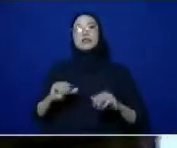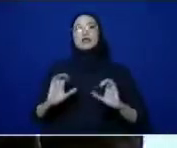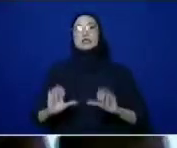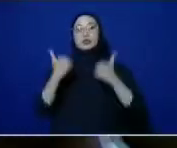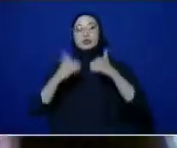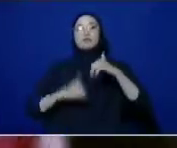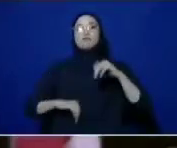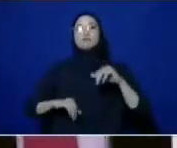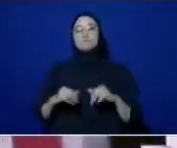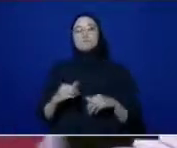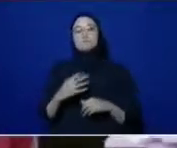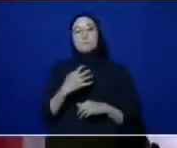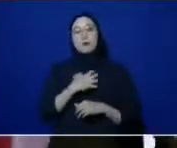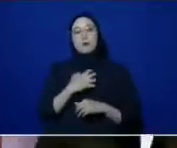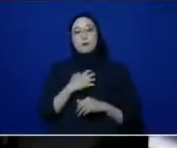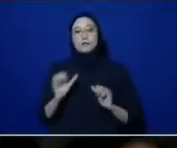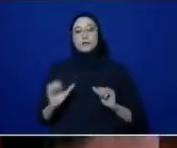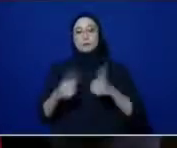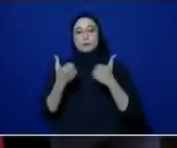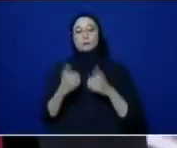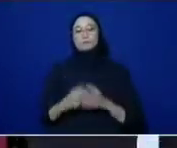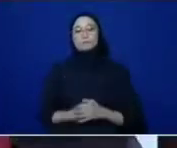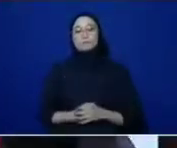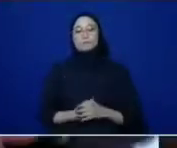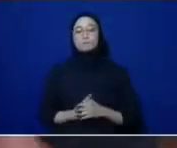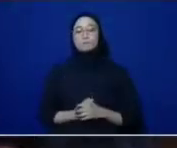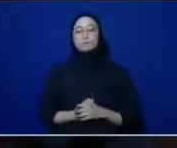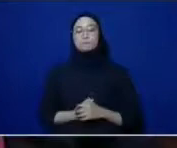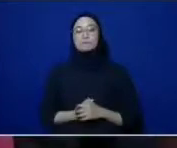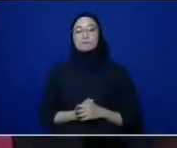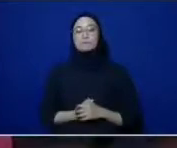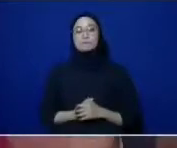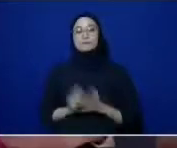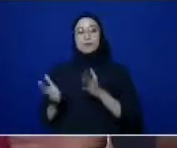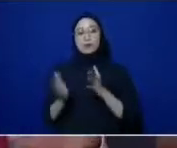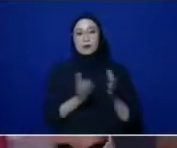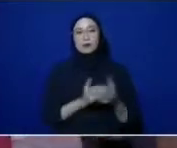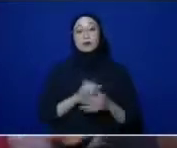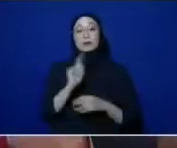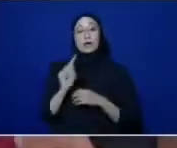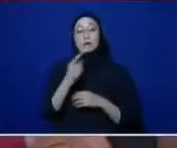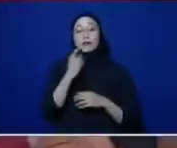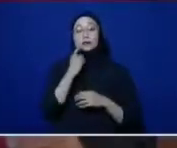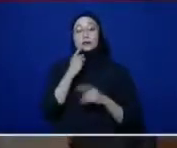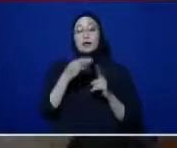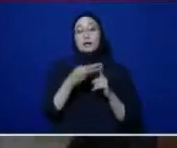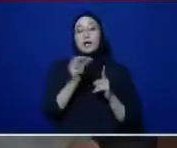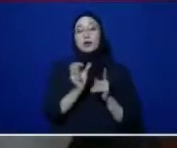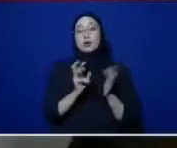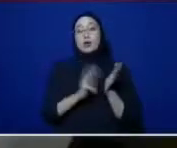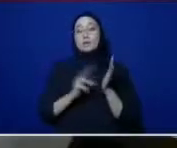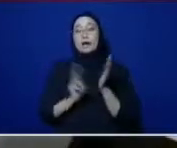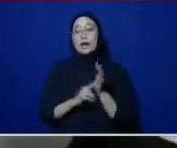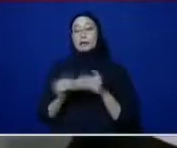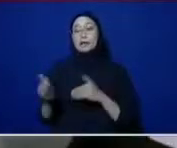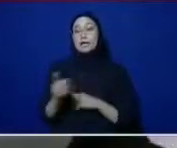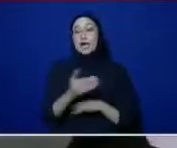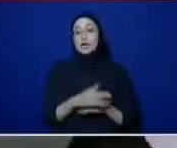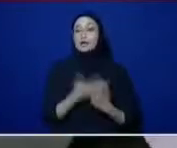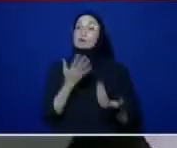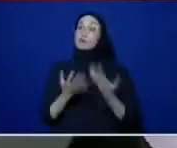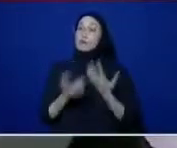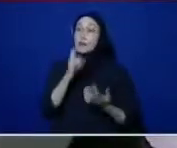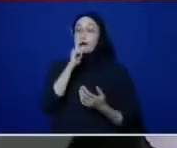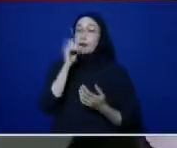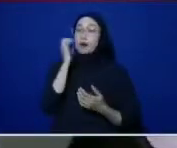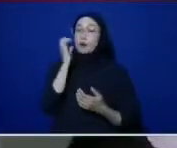Jokowi. Yang pertama mengenai BUMN perikanan, mungkin Bapak belum tahu bahwa